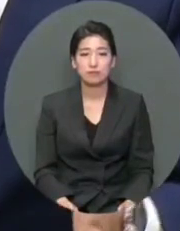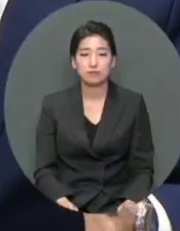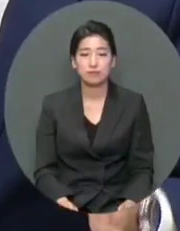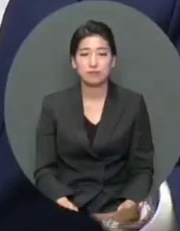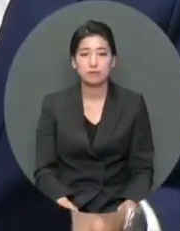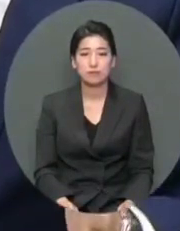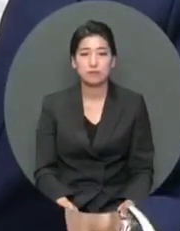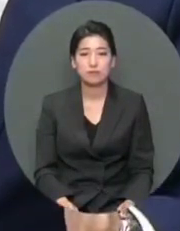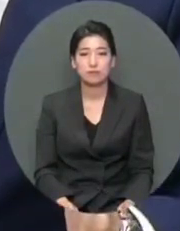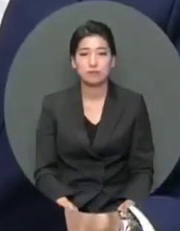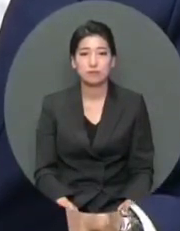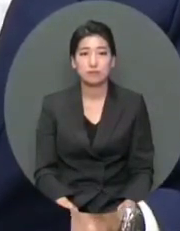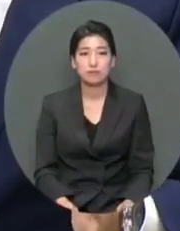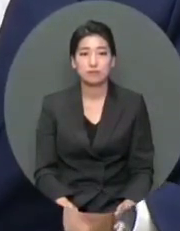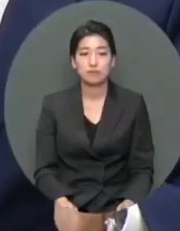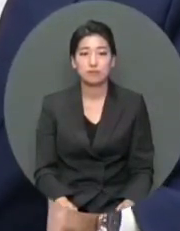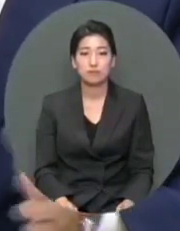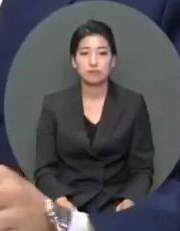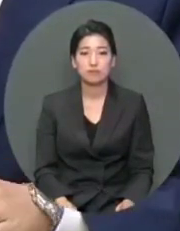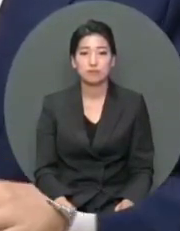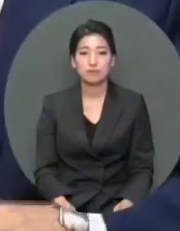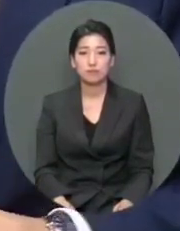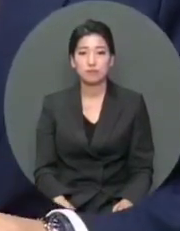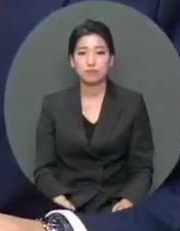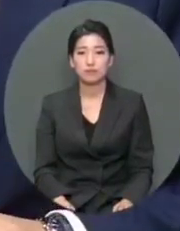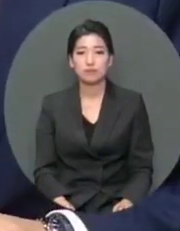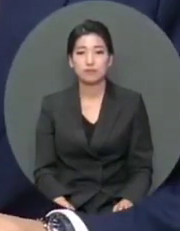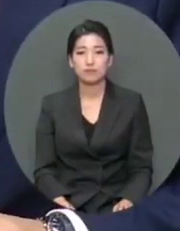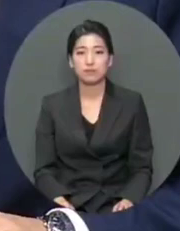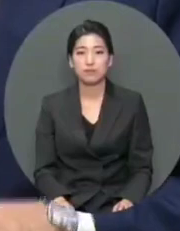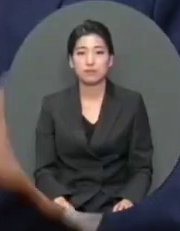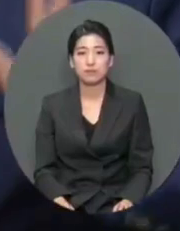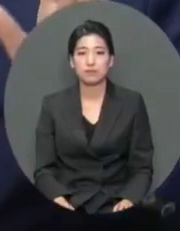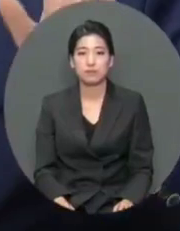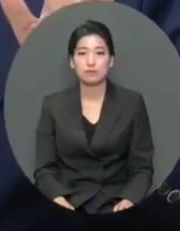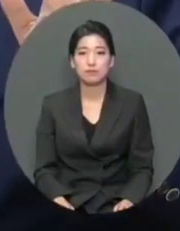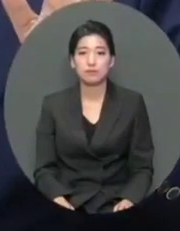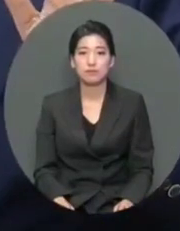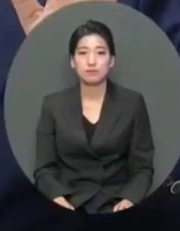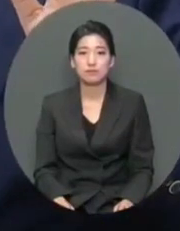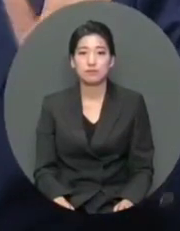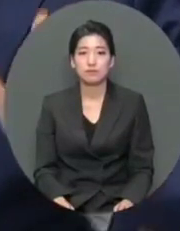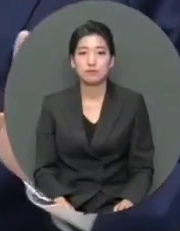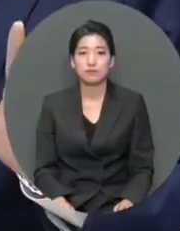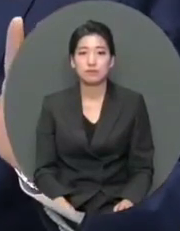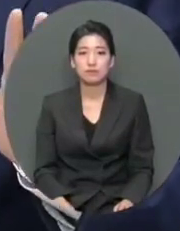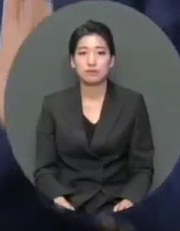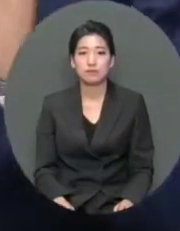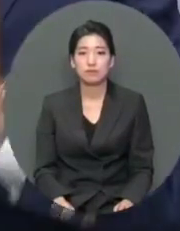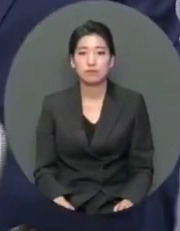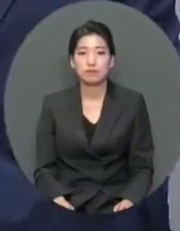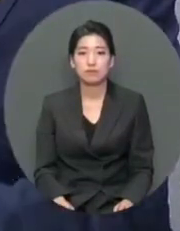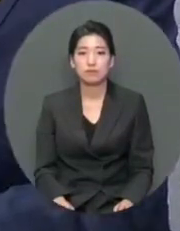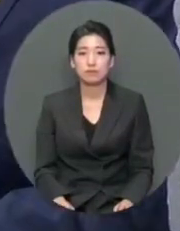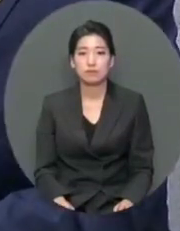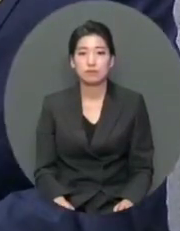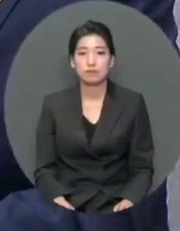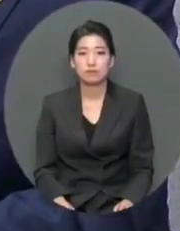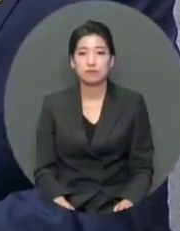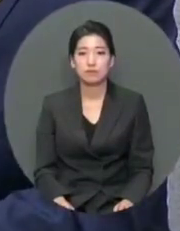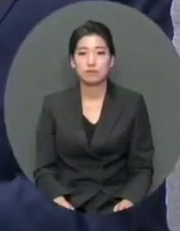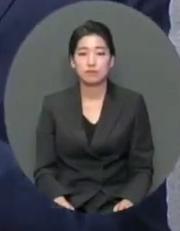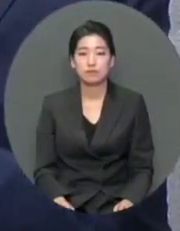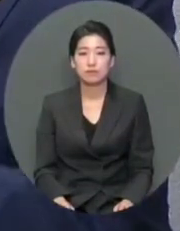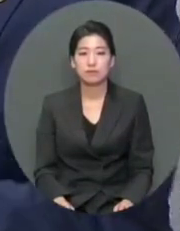로펌으로부터 영향력을 차단하고 사법부의 독립성을 유지할 것인지에 대한 제도적인 장치 생각하시고 계신 거